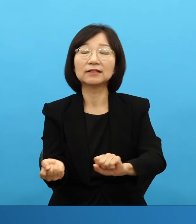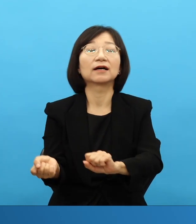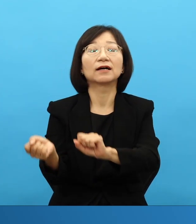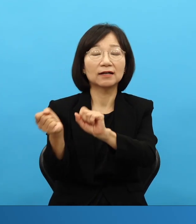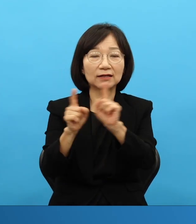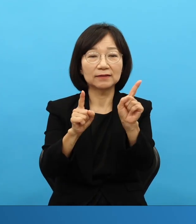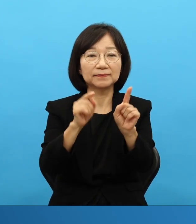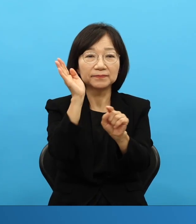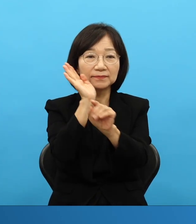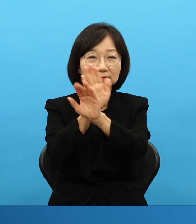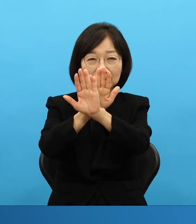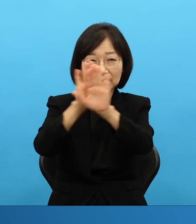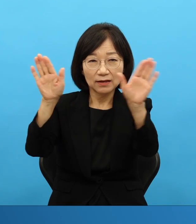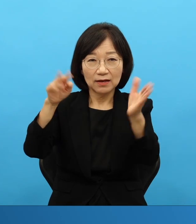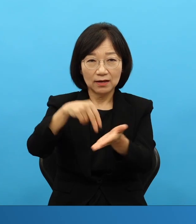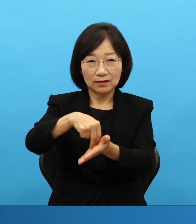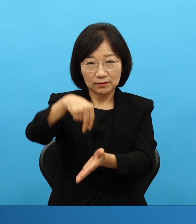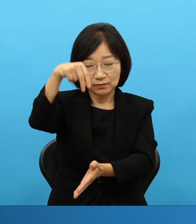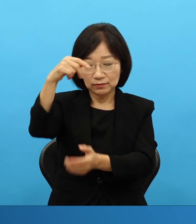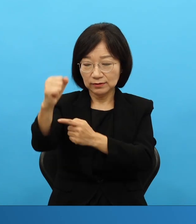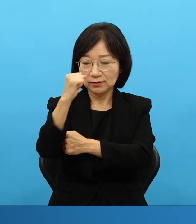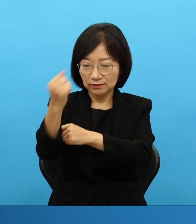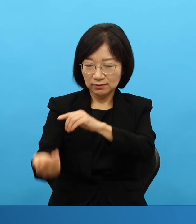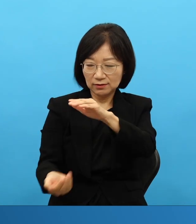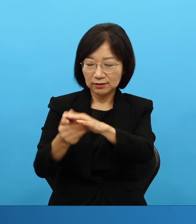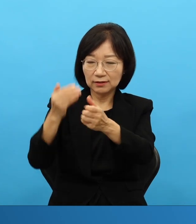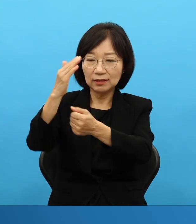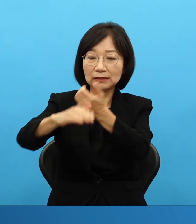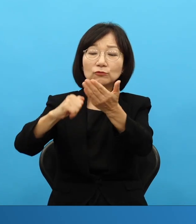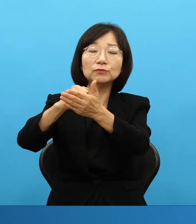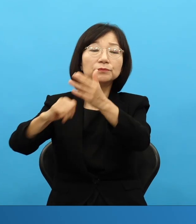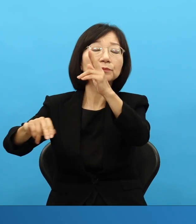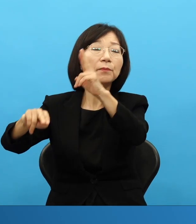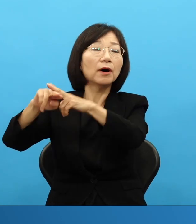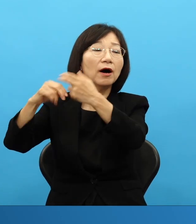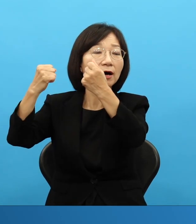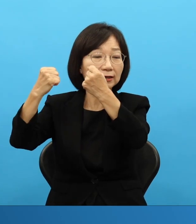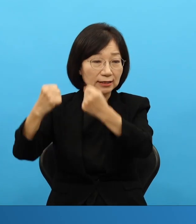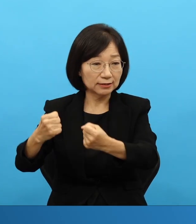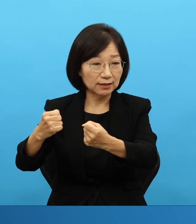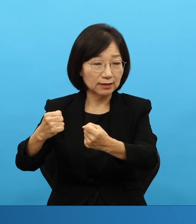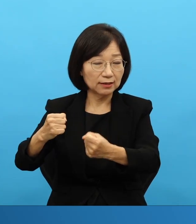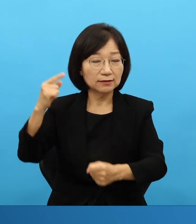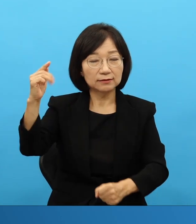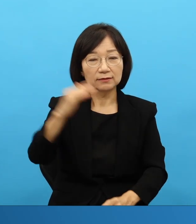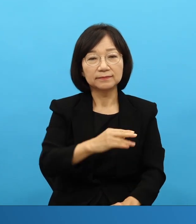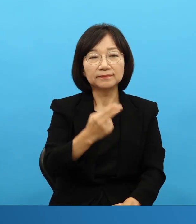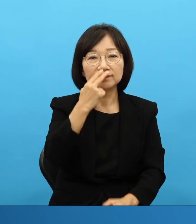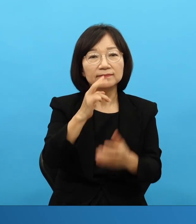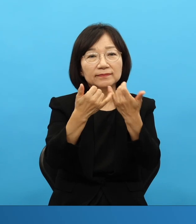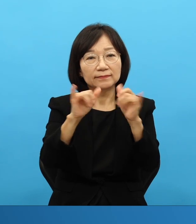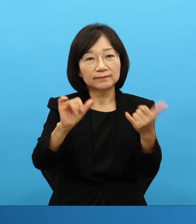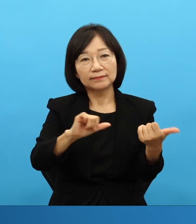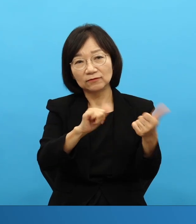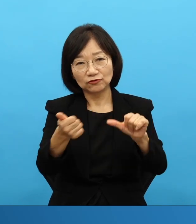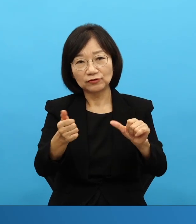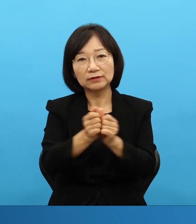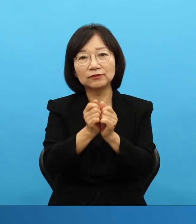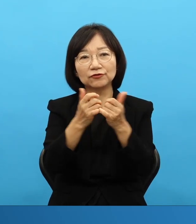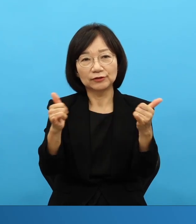60번 시편 139편의 말씀을 교독합니다. The responsive reading is number 60, Psalm 139. 여호와여